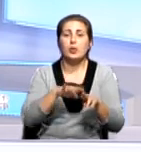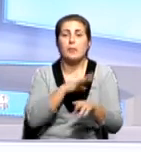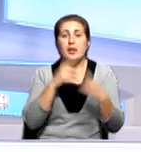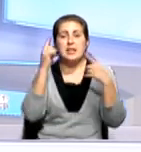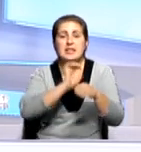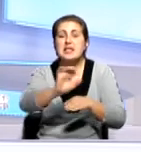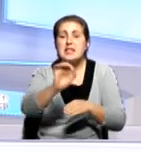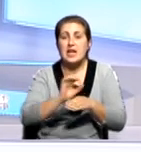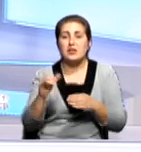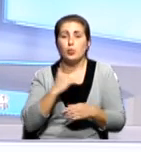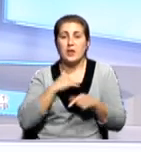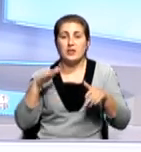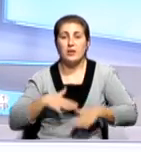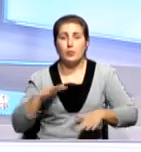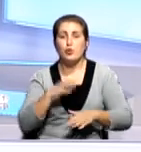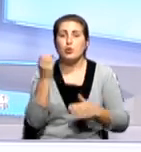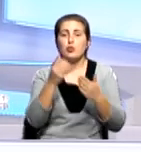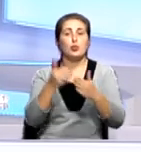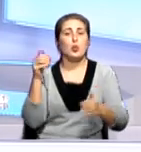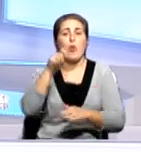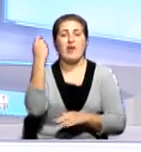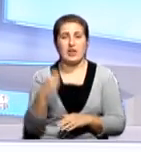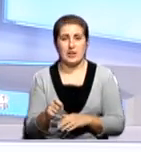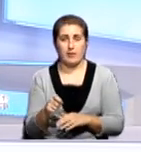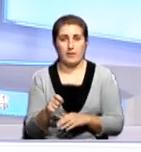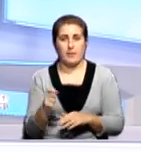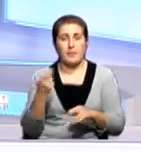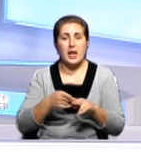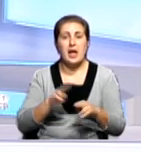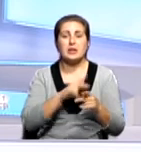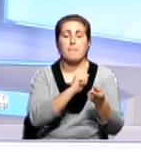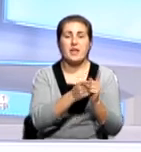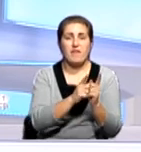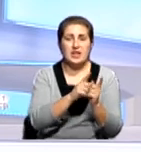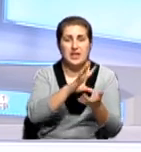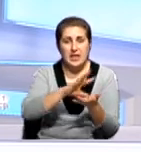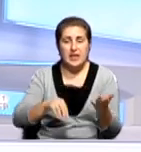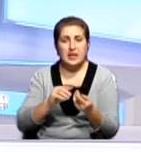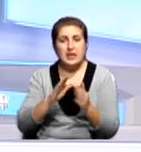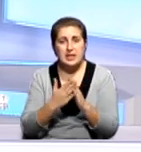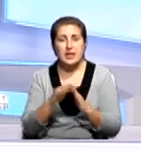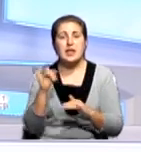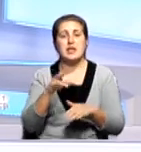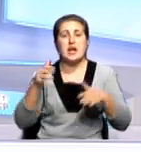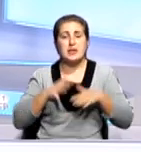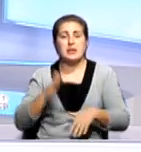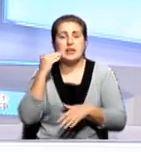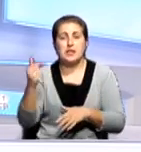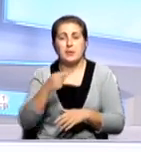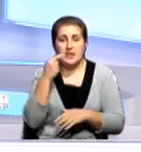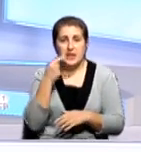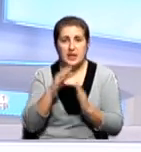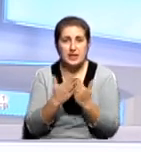изданы у нас в Крыму еще до войны а это и переводные книги это и на крымско-татарском языке